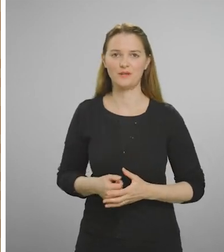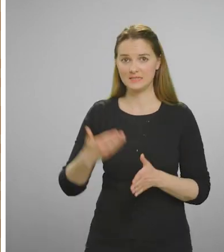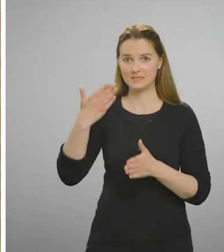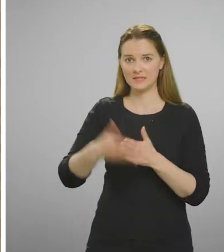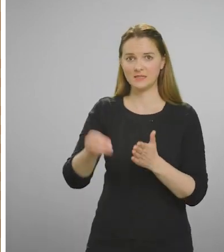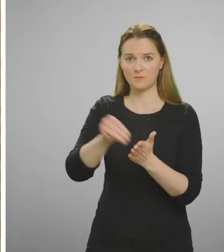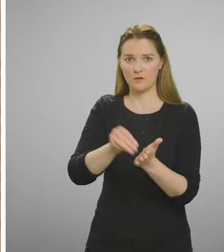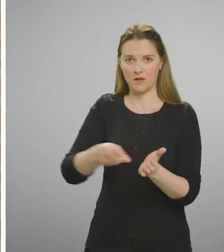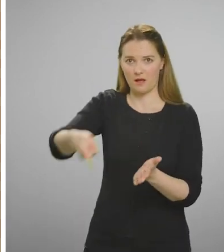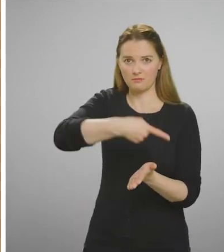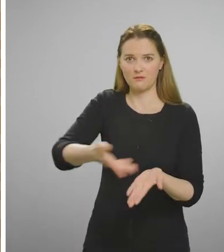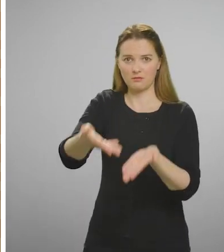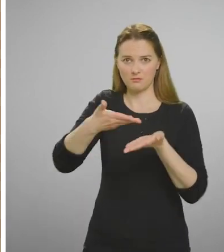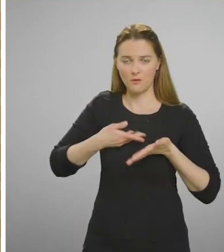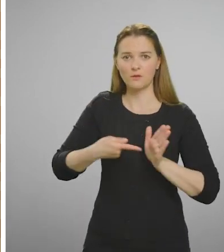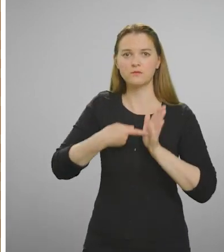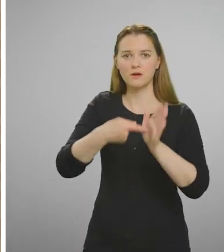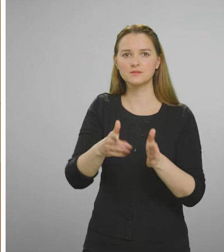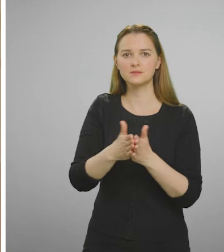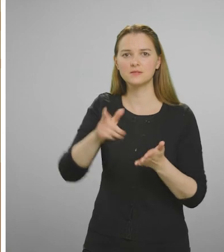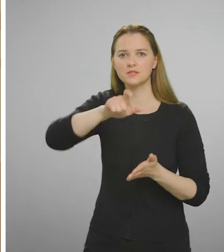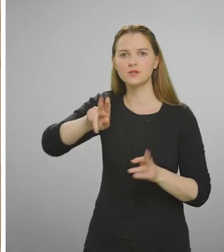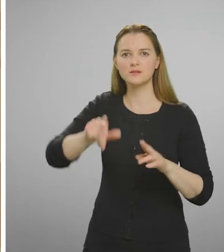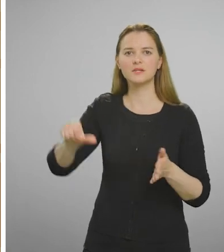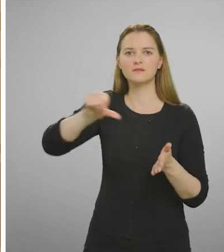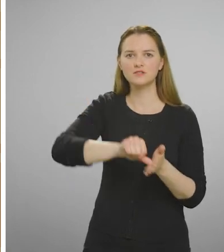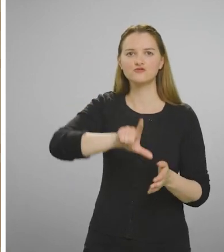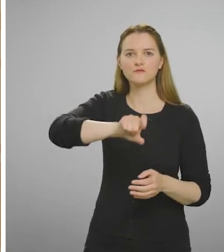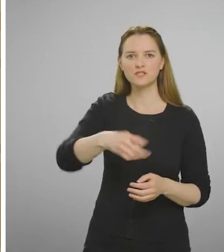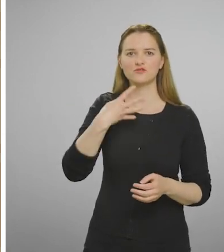mjerama. Posljednji prikupljeni podaci kažu da knjižnica ima